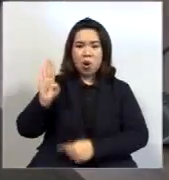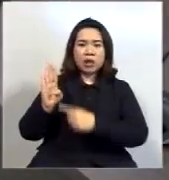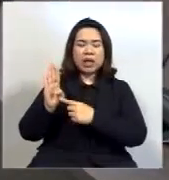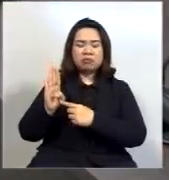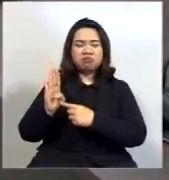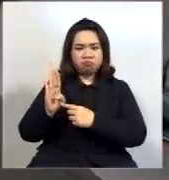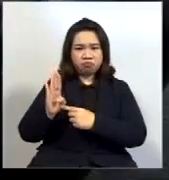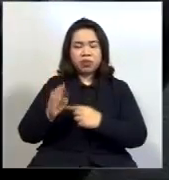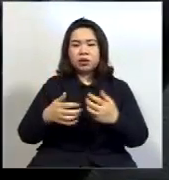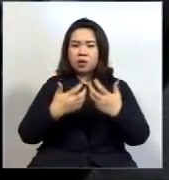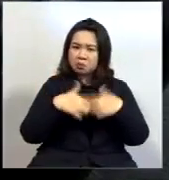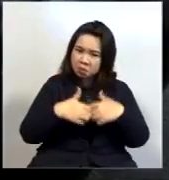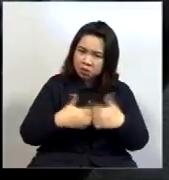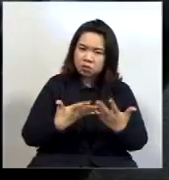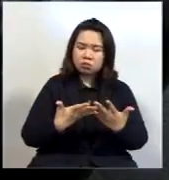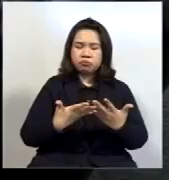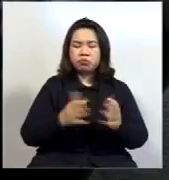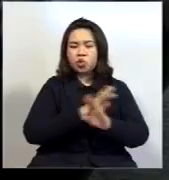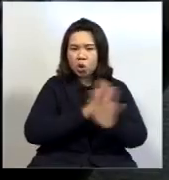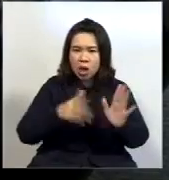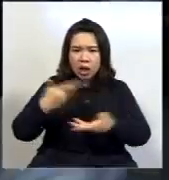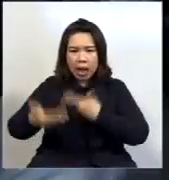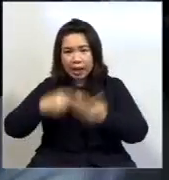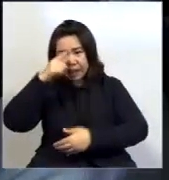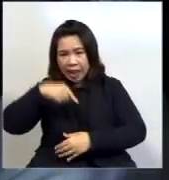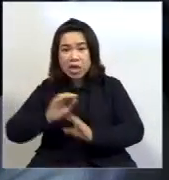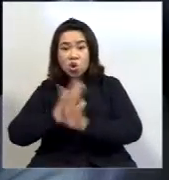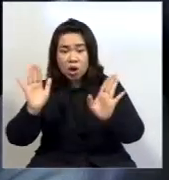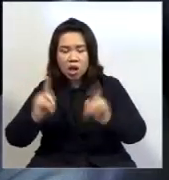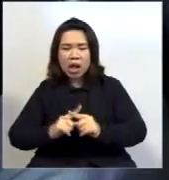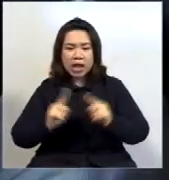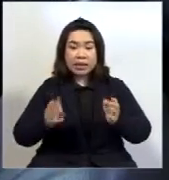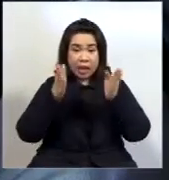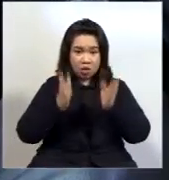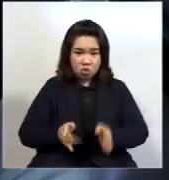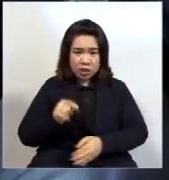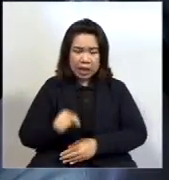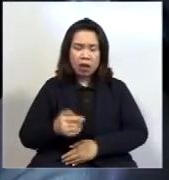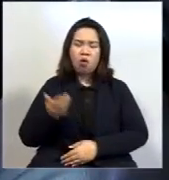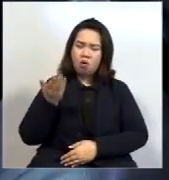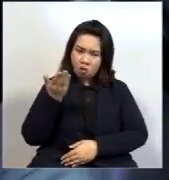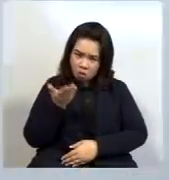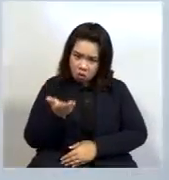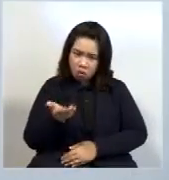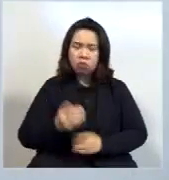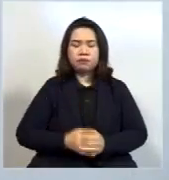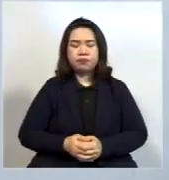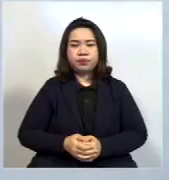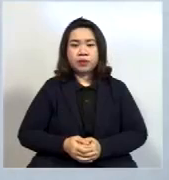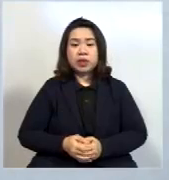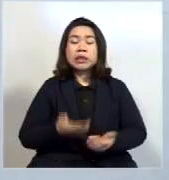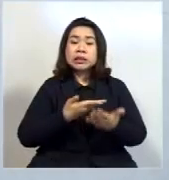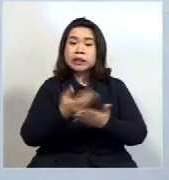ประกาศยกเลิกการจำหน่ายแล้วก็การผลิตในประเทศไทยแต่ปรากฏว่ามีคนที่มาร้องว่าซื้อร